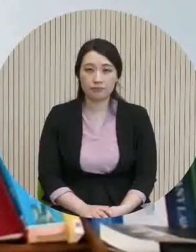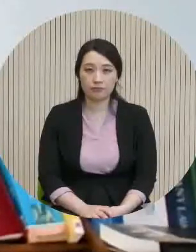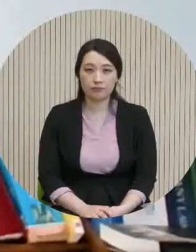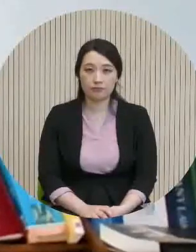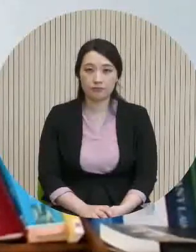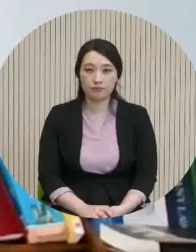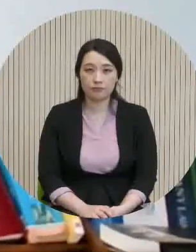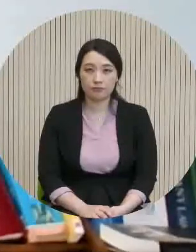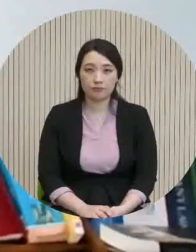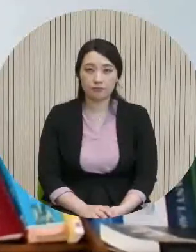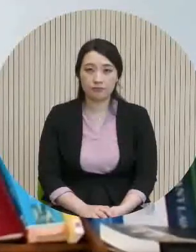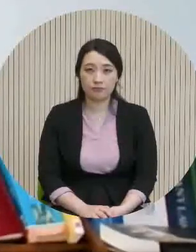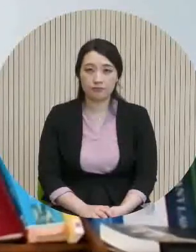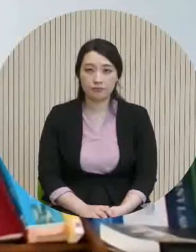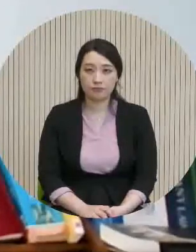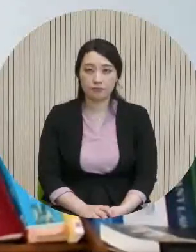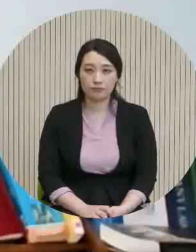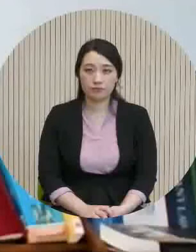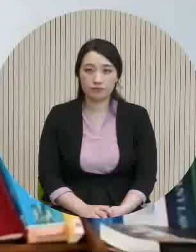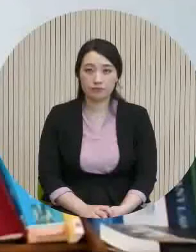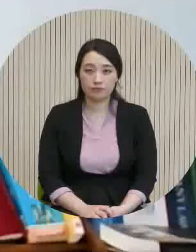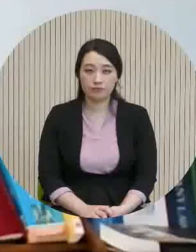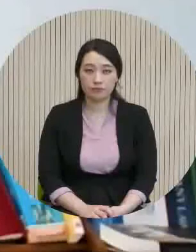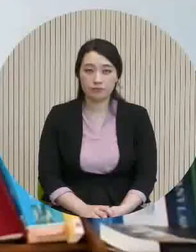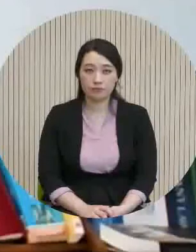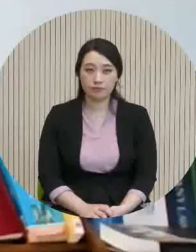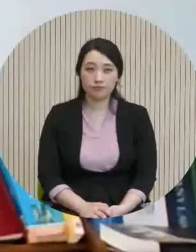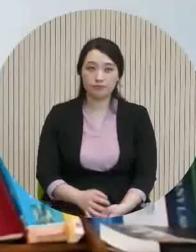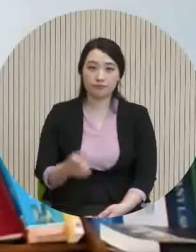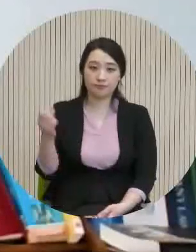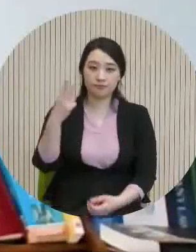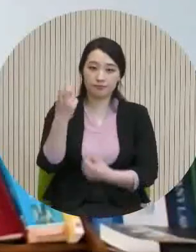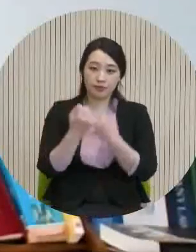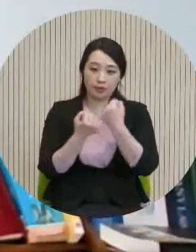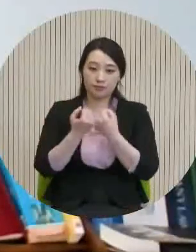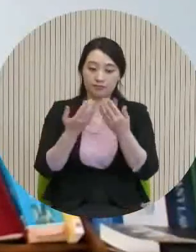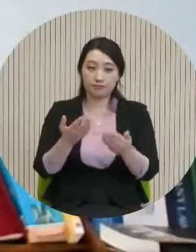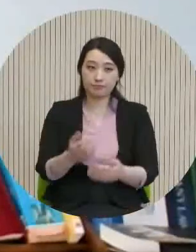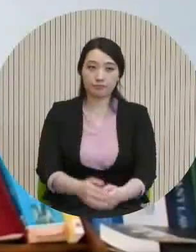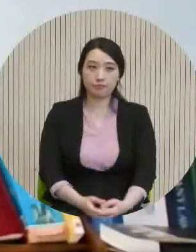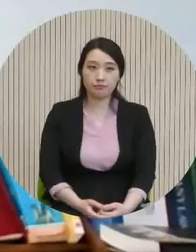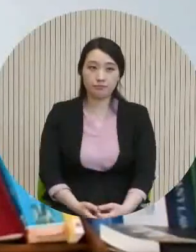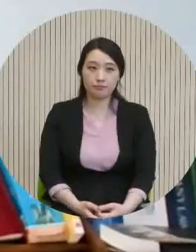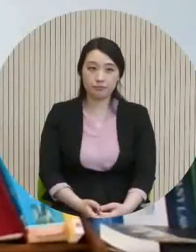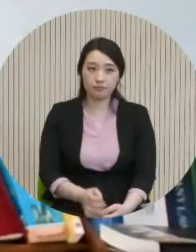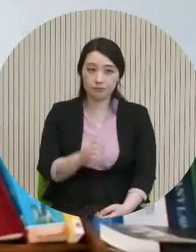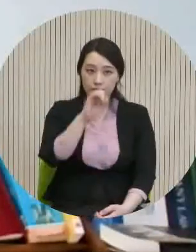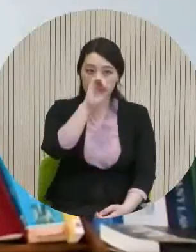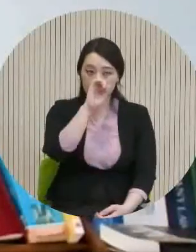Okay, I'll try again. 예, 제가 다시 말씀드리겠습니다.